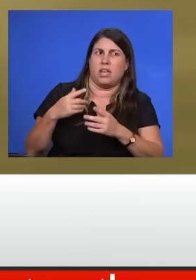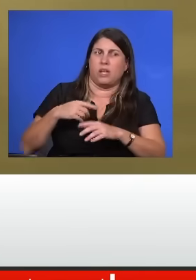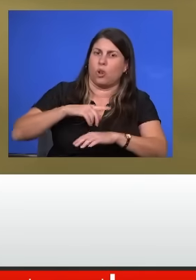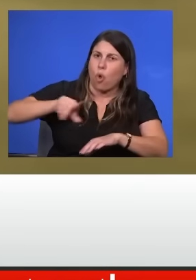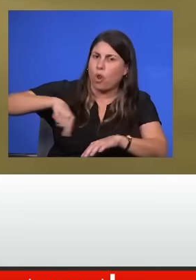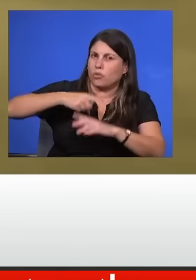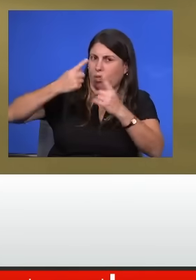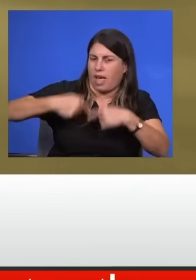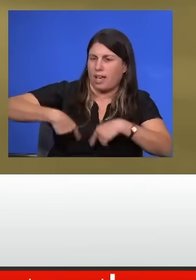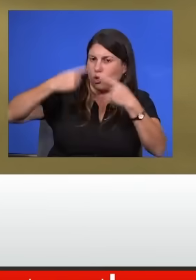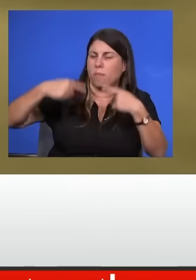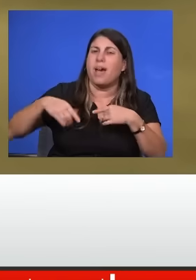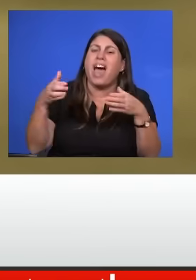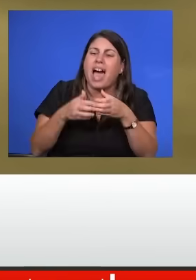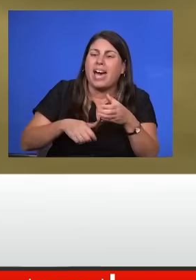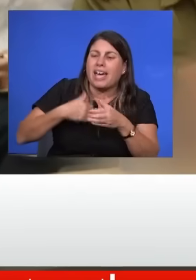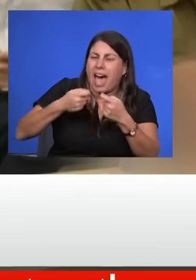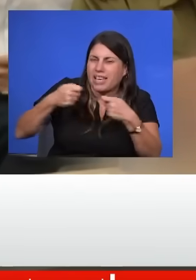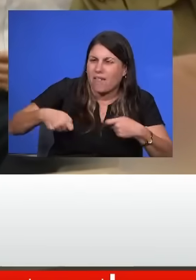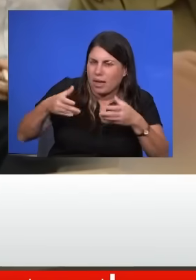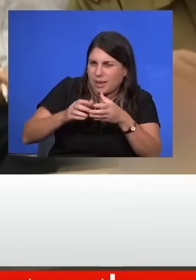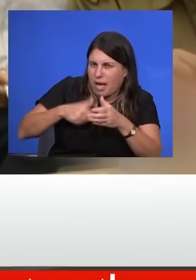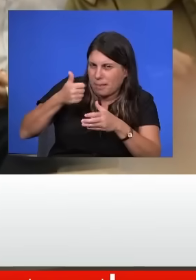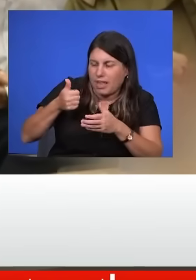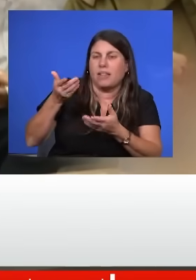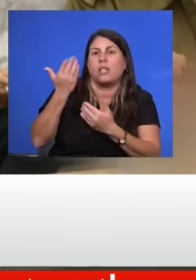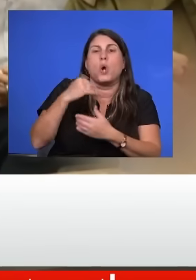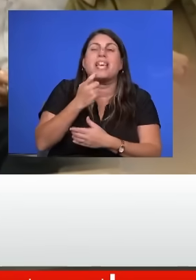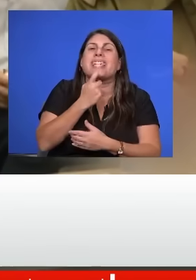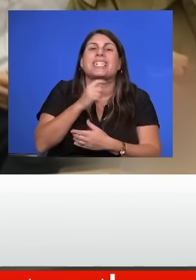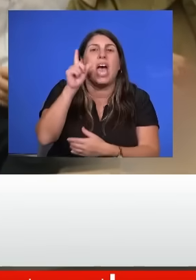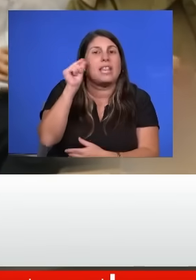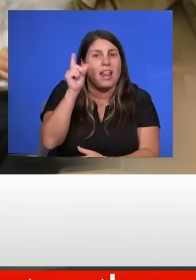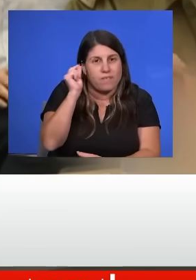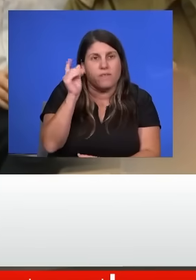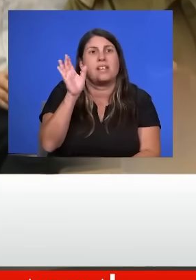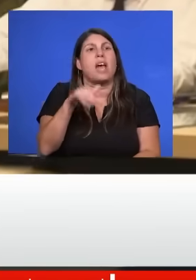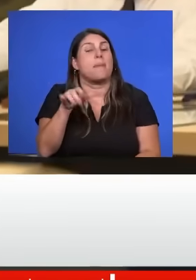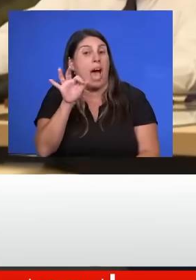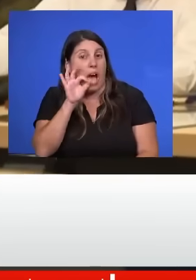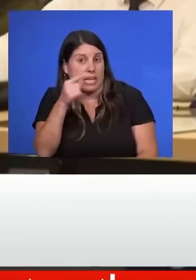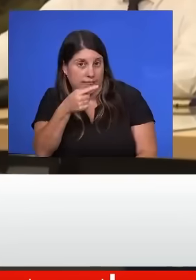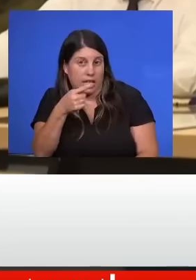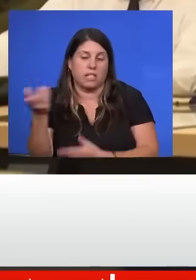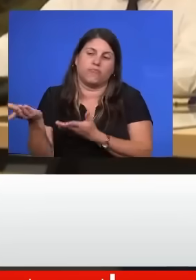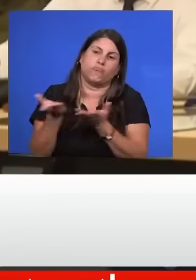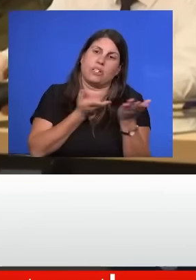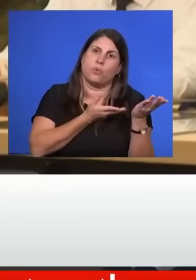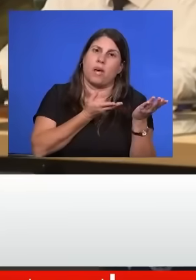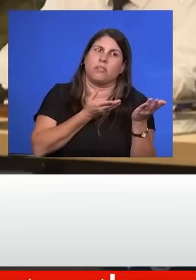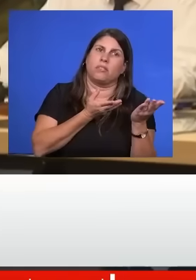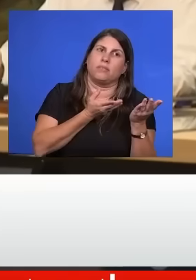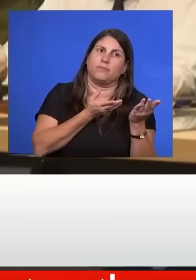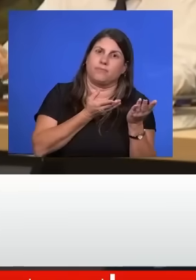קבינט המלחמה, הקבינט המצומצם בקריה בתל אביב, כולל אריה דרעי שמזומן באופן כבר די רשמי